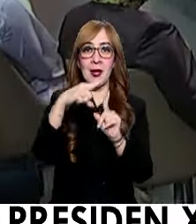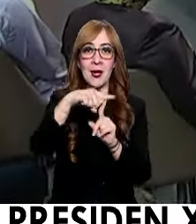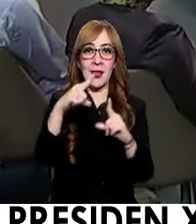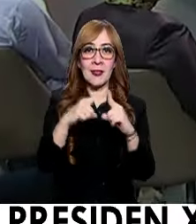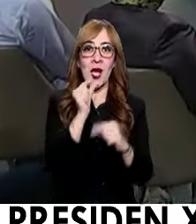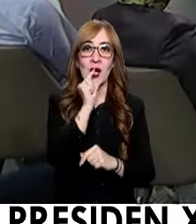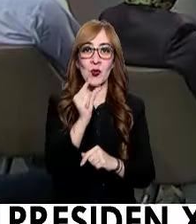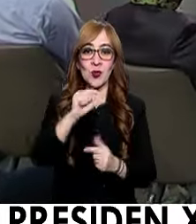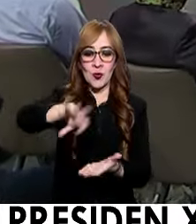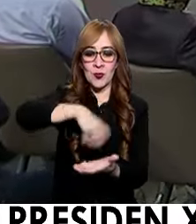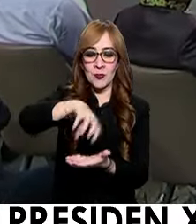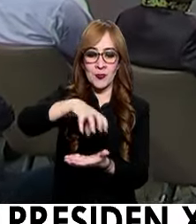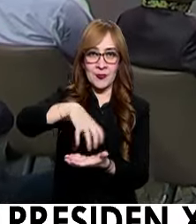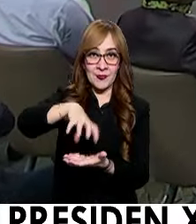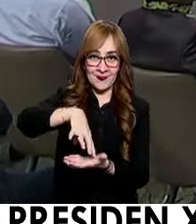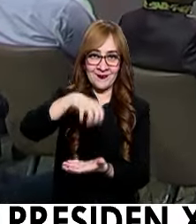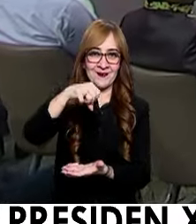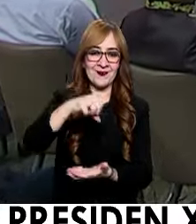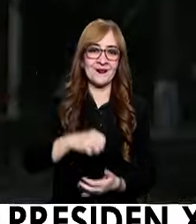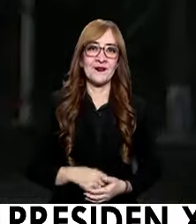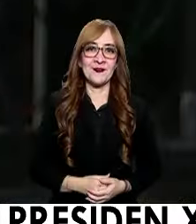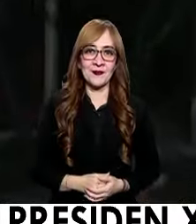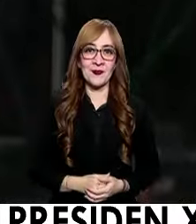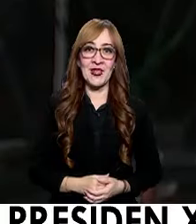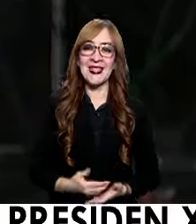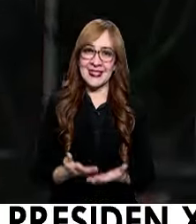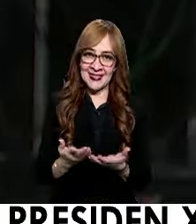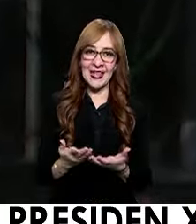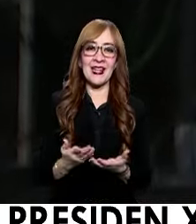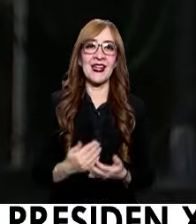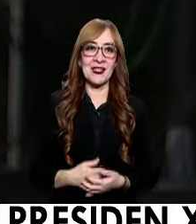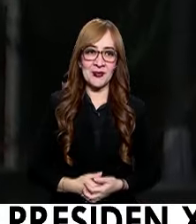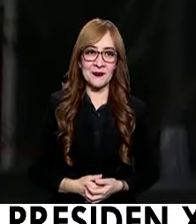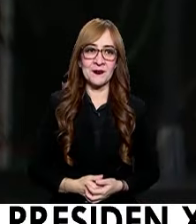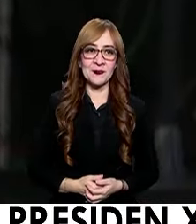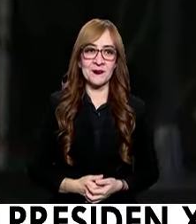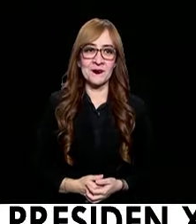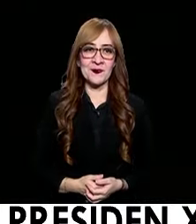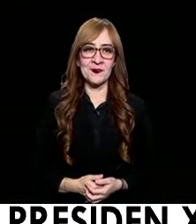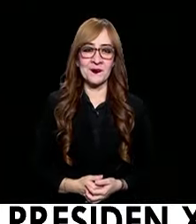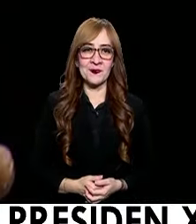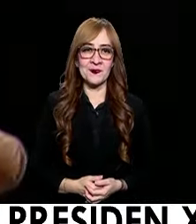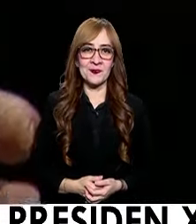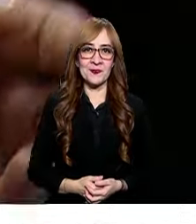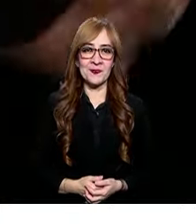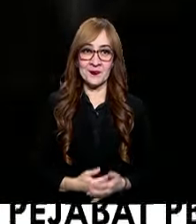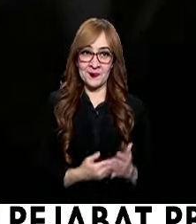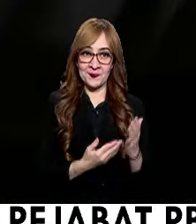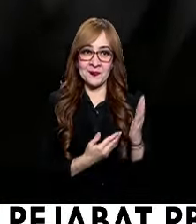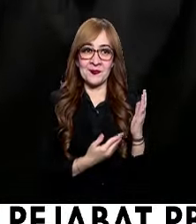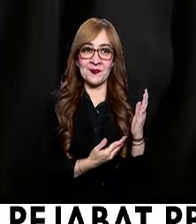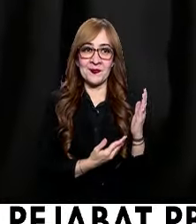undian pertanyaan dari Fish Ball silakan Bapak mengambil bola di dalam Fish Ball